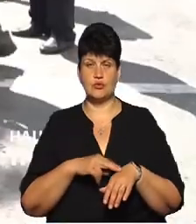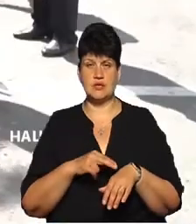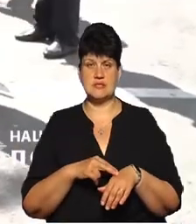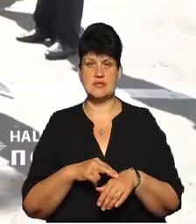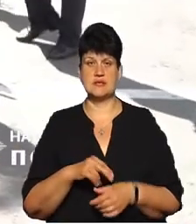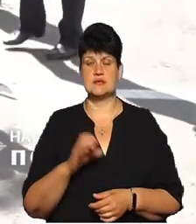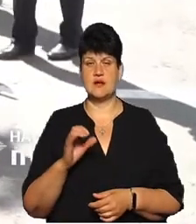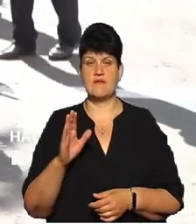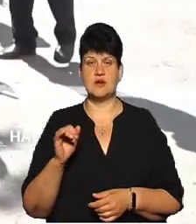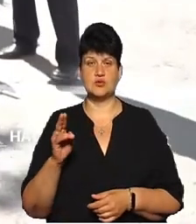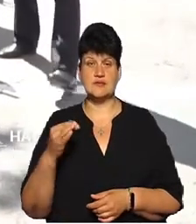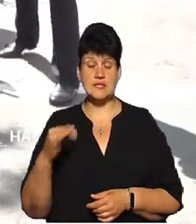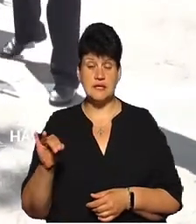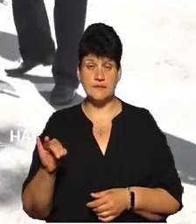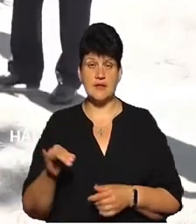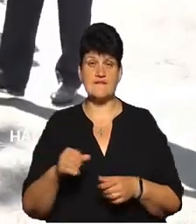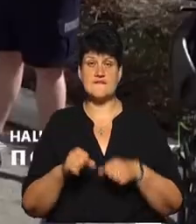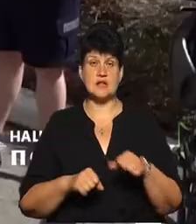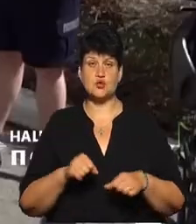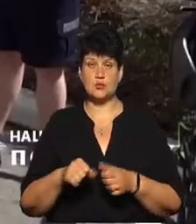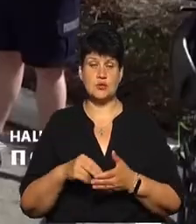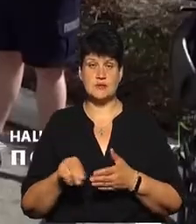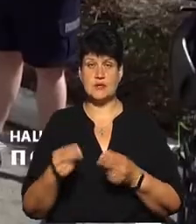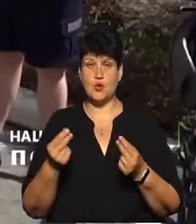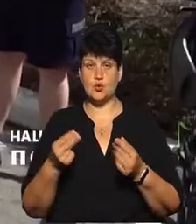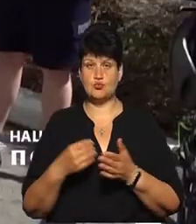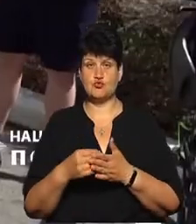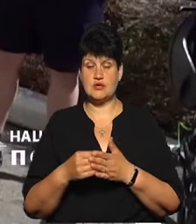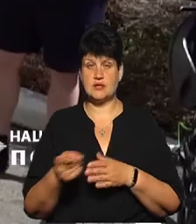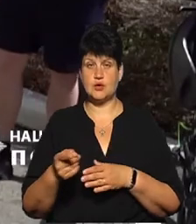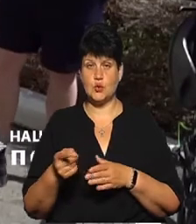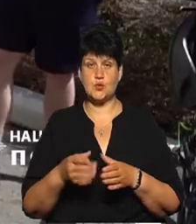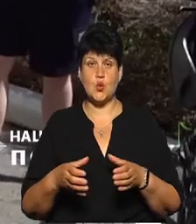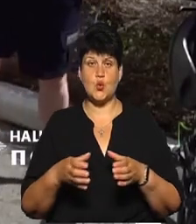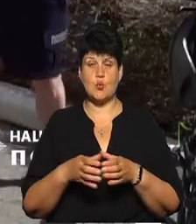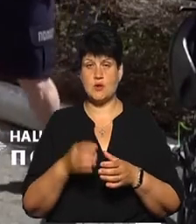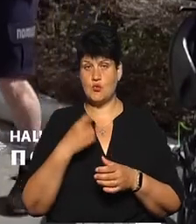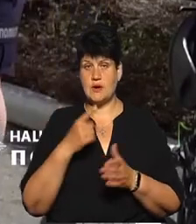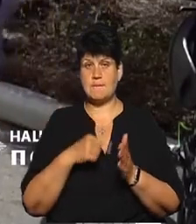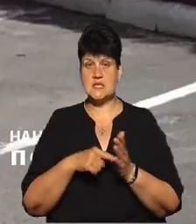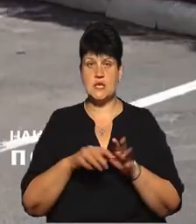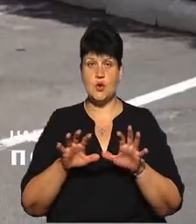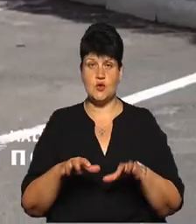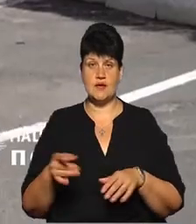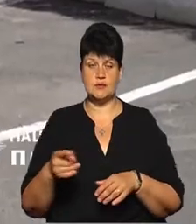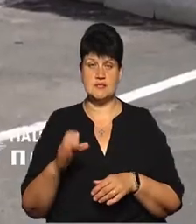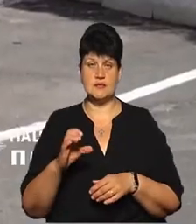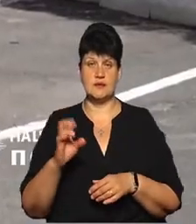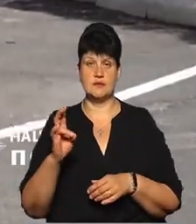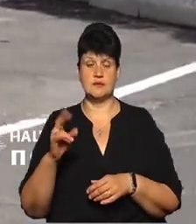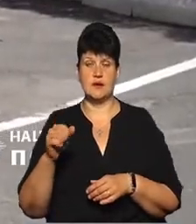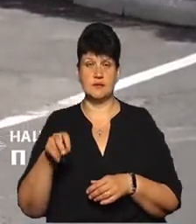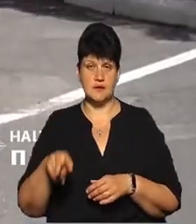Вишовський. Велосипеди для патруля закупили за гроші з бюджету Тернопільської громади, каже міський голова Тернополя Сергій Надал. Яка це сума,